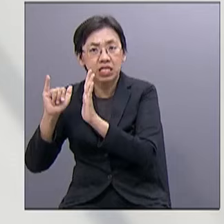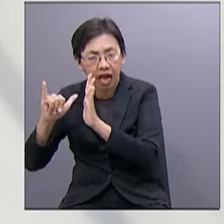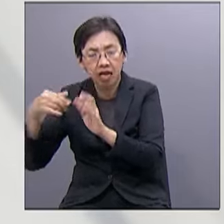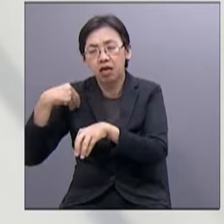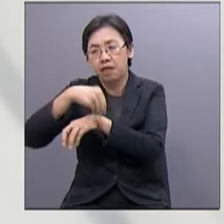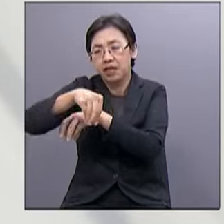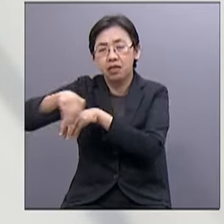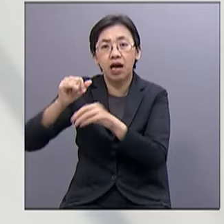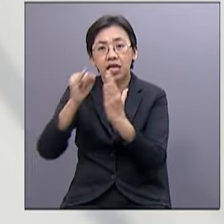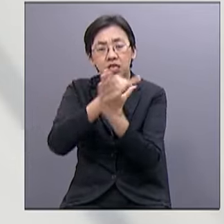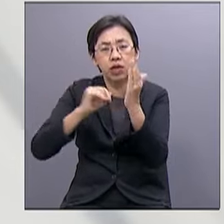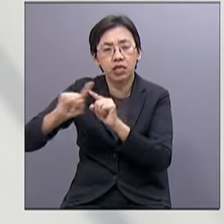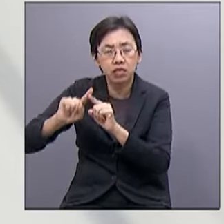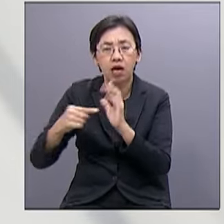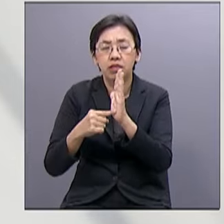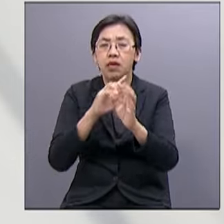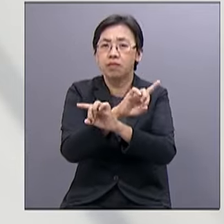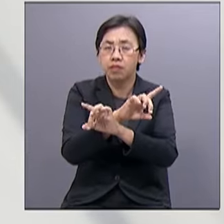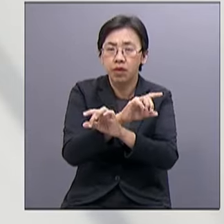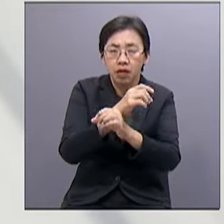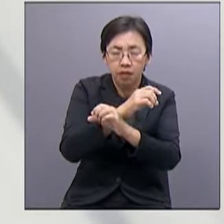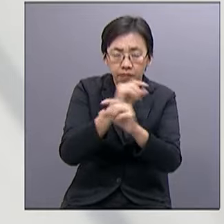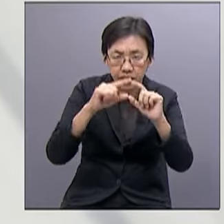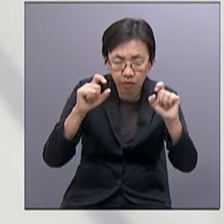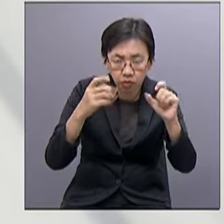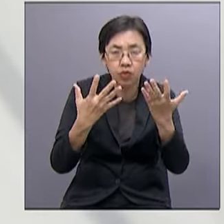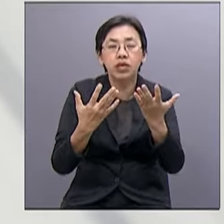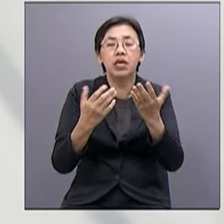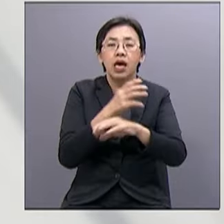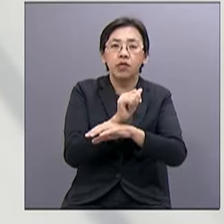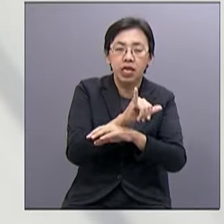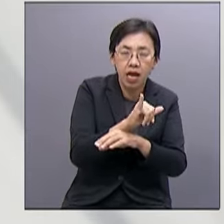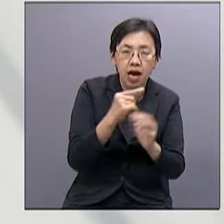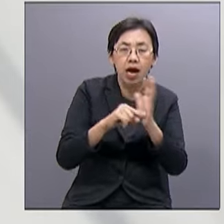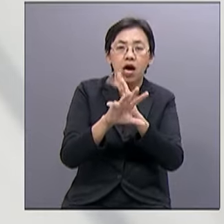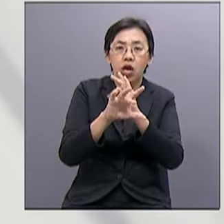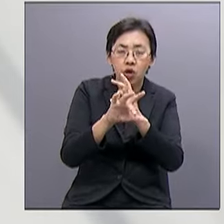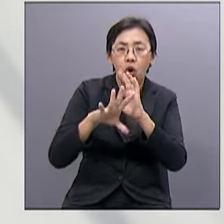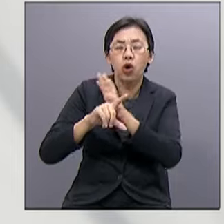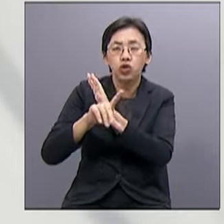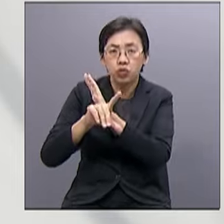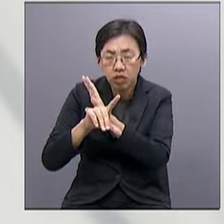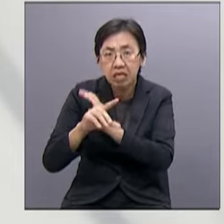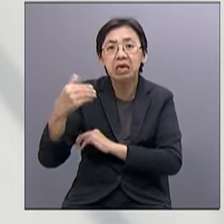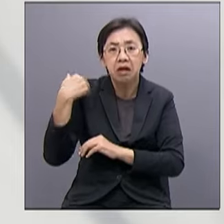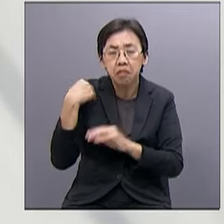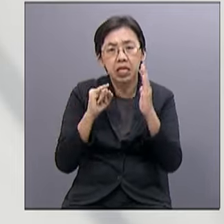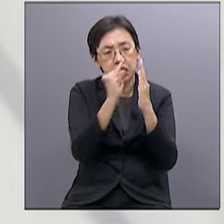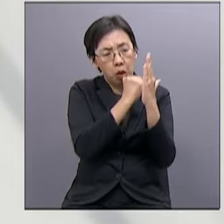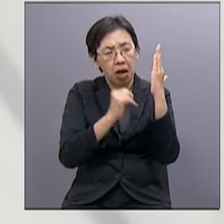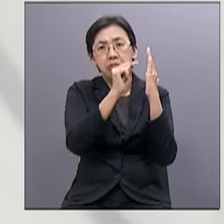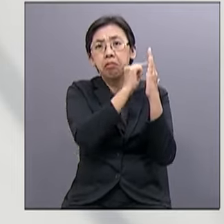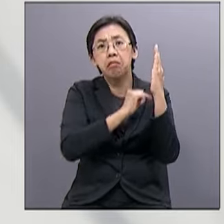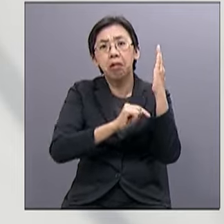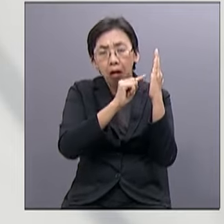ายมีทั้งเพชรบูรณ์อยุธยาระยองนะคะแล้วก็ยังหมายถึงชลบุรีด้วยแล้วก็ยังมีในอีกหลายจังหวัดที่ในการ